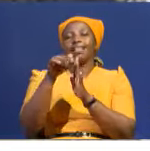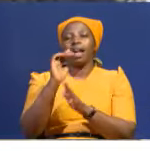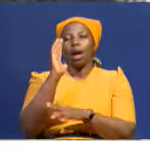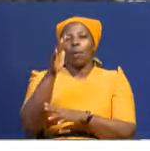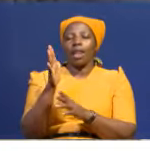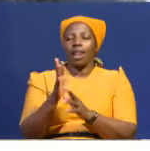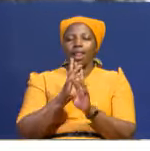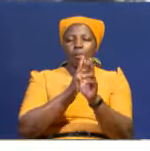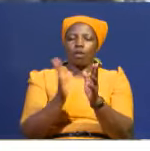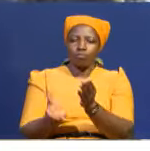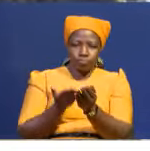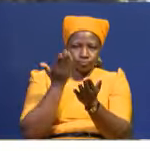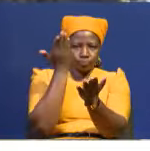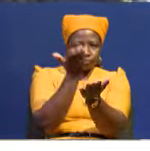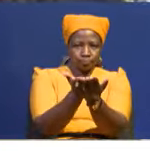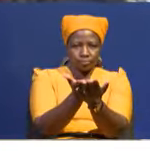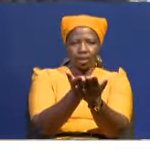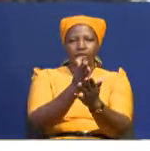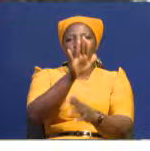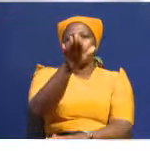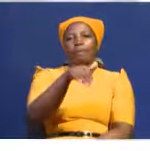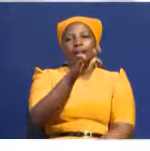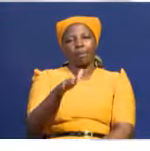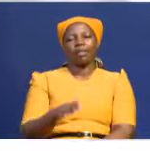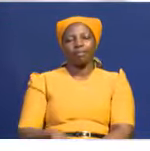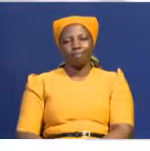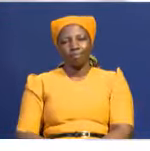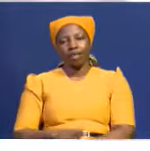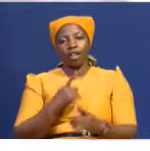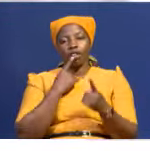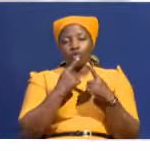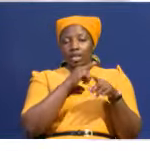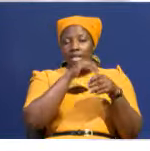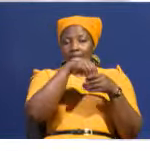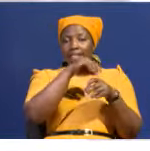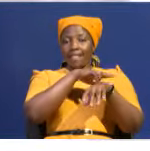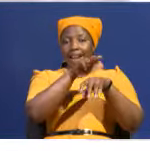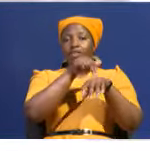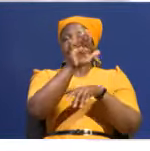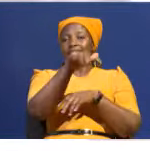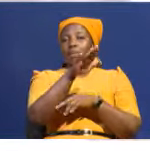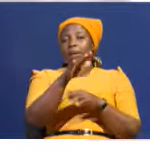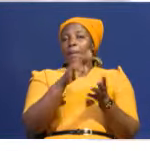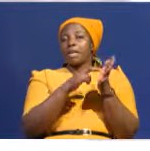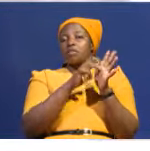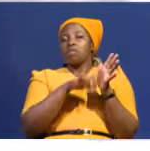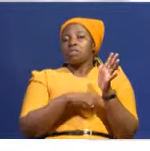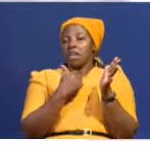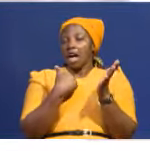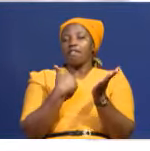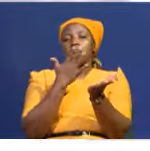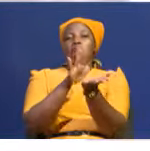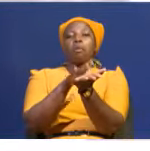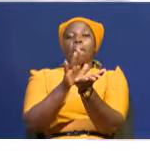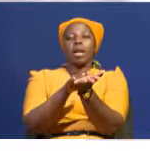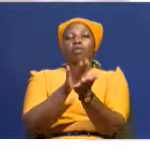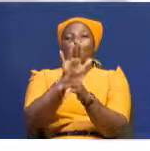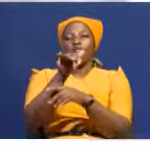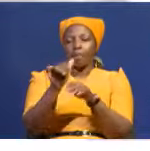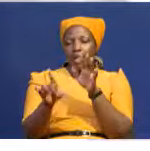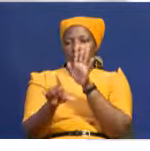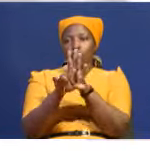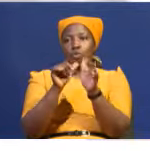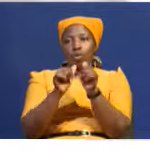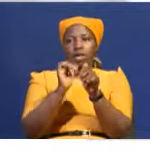ataiwasilisha kwa bunge. Kuzungumza katika bunge la kitaifa ni kumaanisha kwamba kuna mapendekezo hata ya sheria ambayo